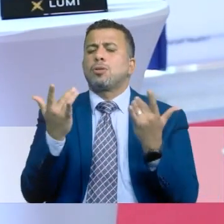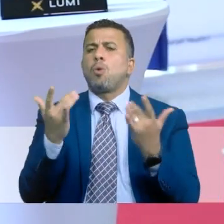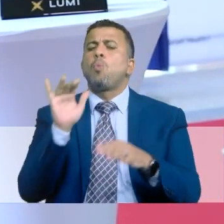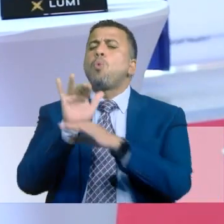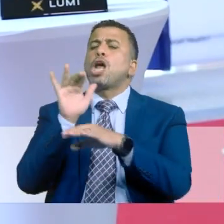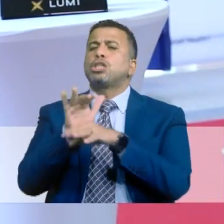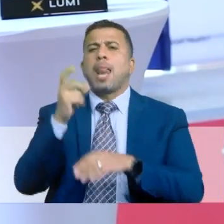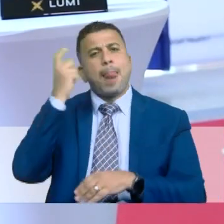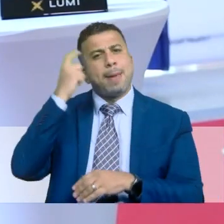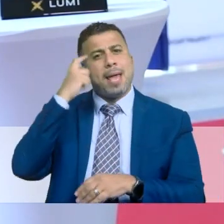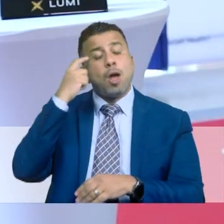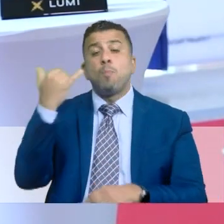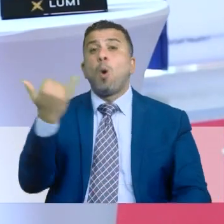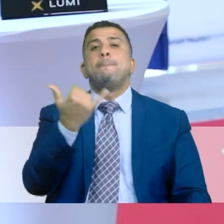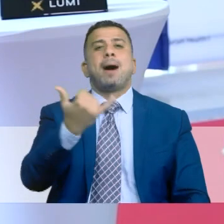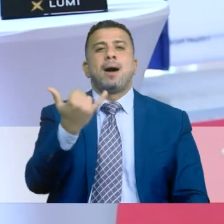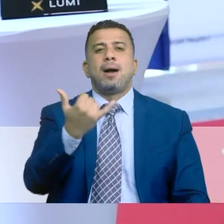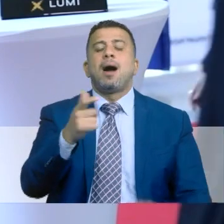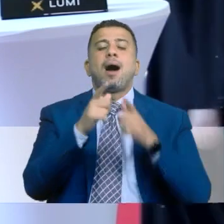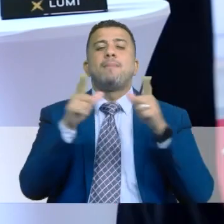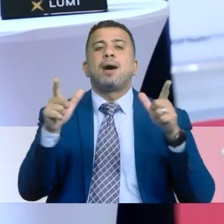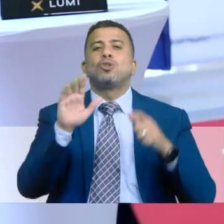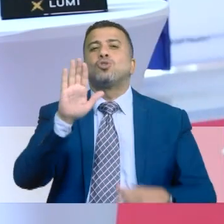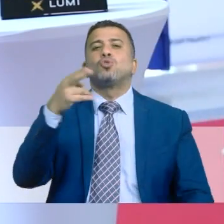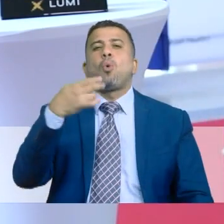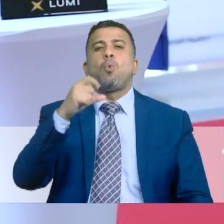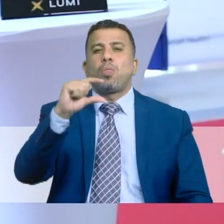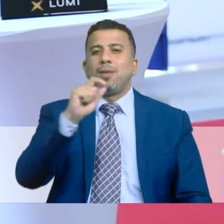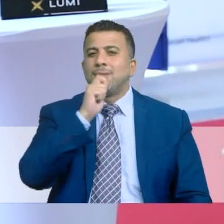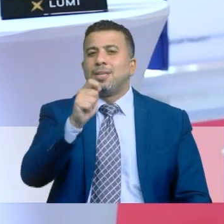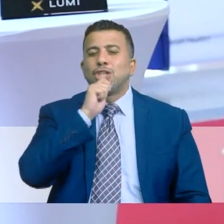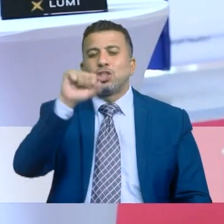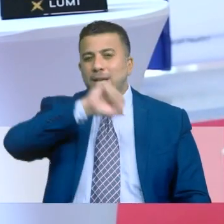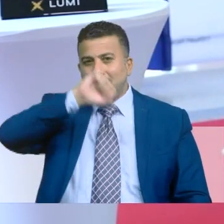والورش العلمية المهمة. لأخبار الدار سعود الكتبي الشارقة.